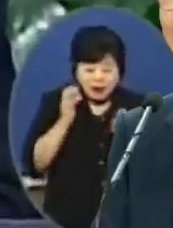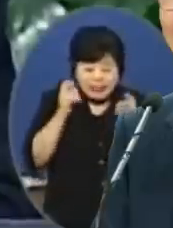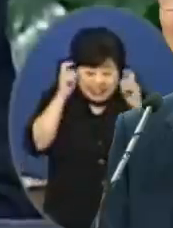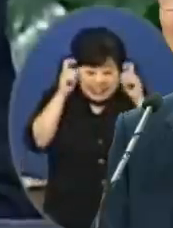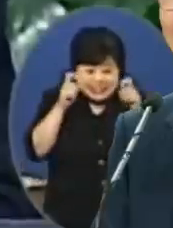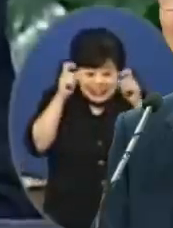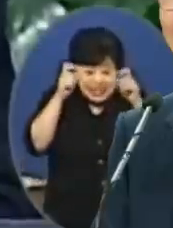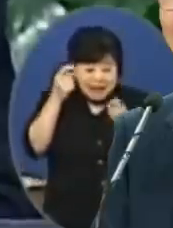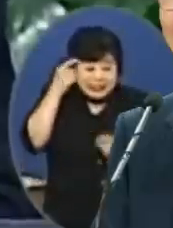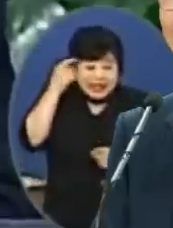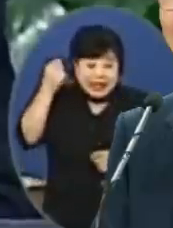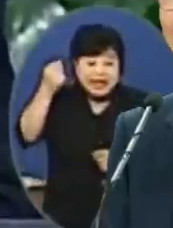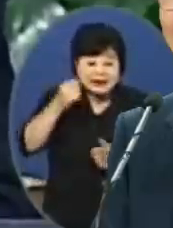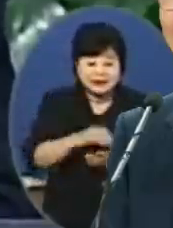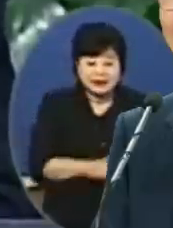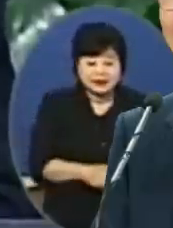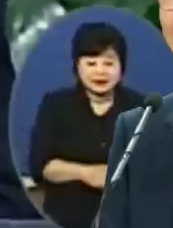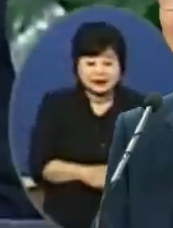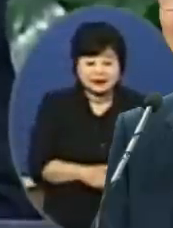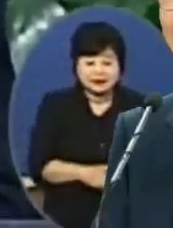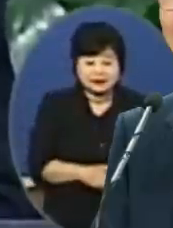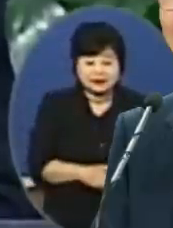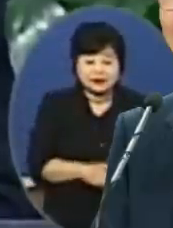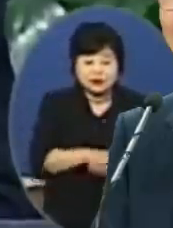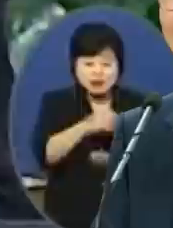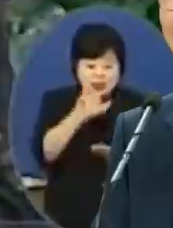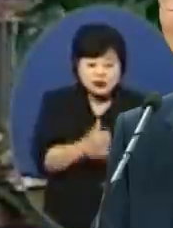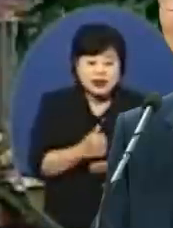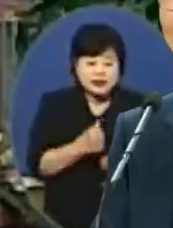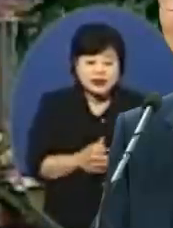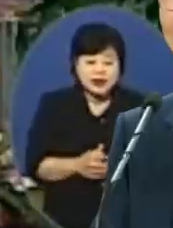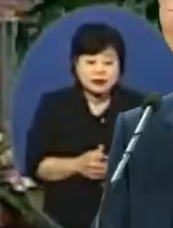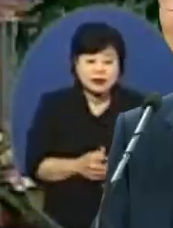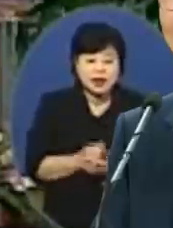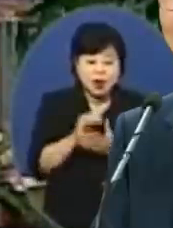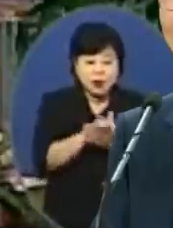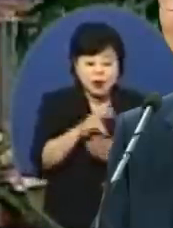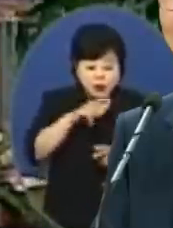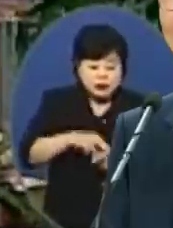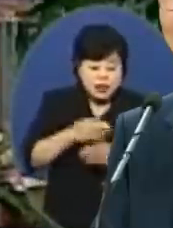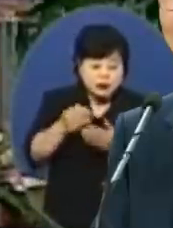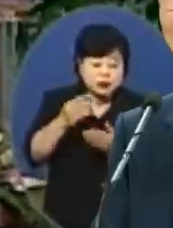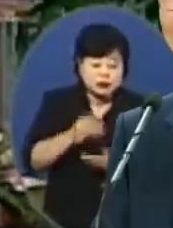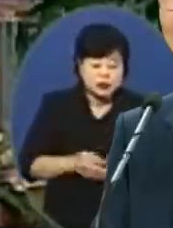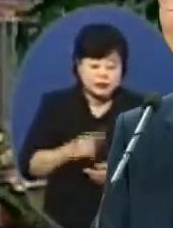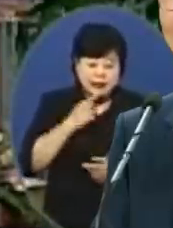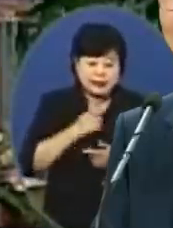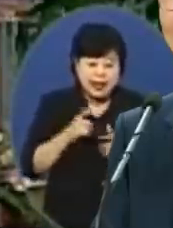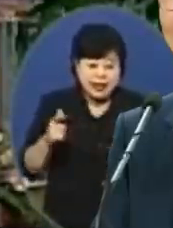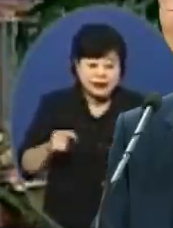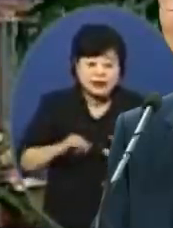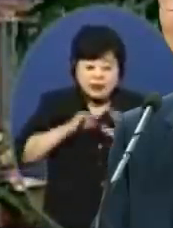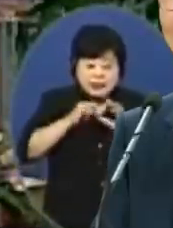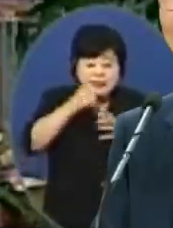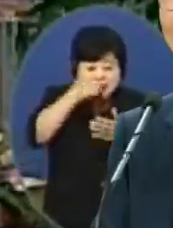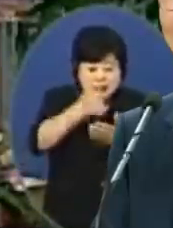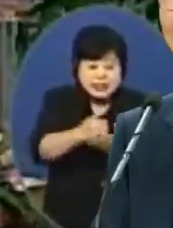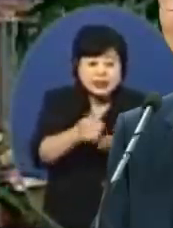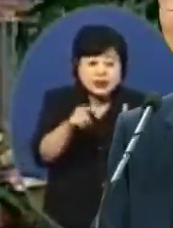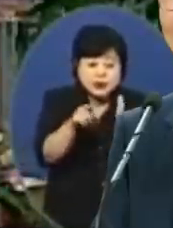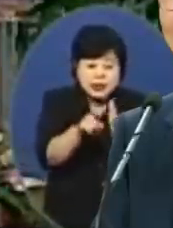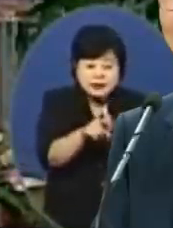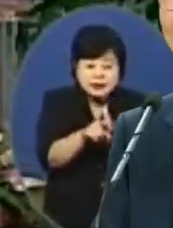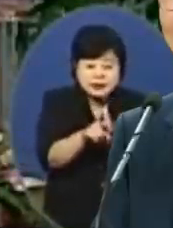양을 늘 생각해야 되는 것입니다. 그는 우리 죄를 위한 화목 제물이니 우리만 위할 뿐 아니요 온 세상의 죄를